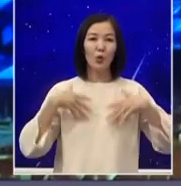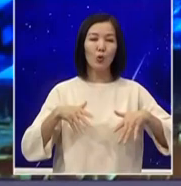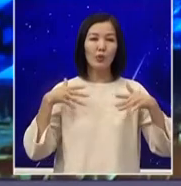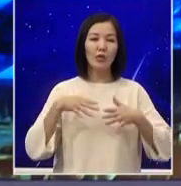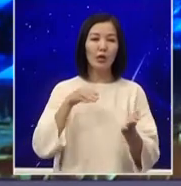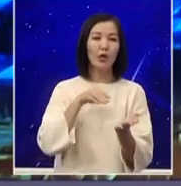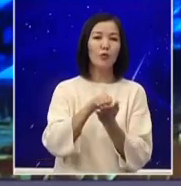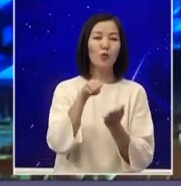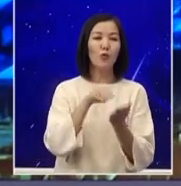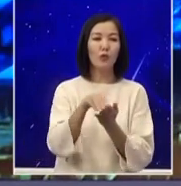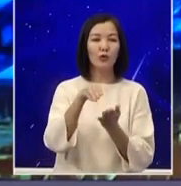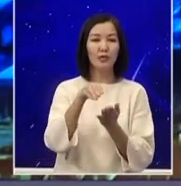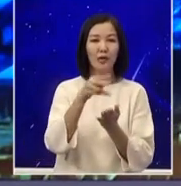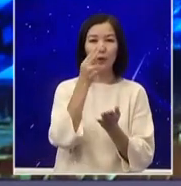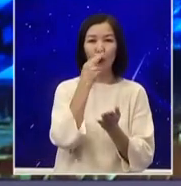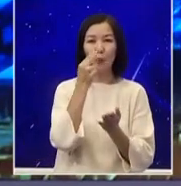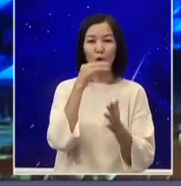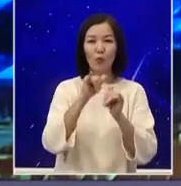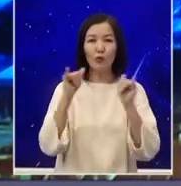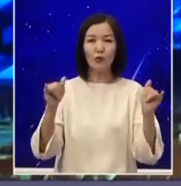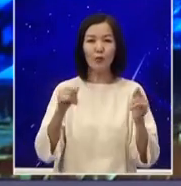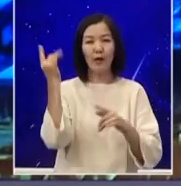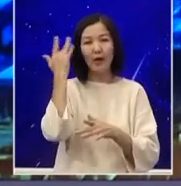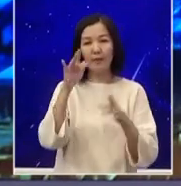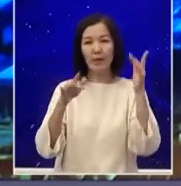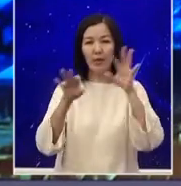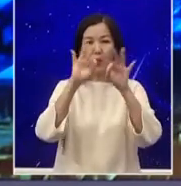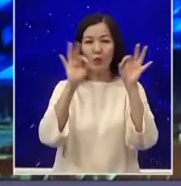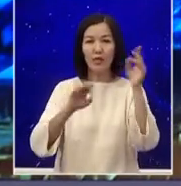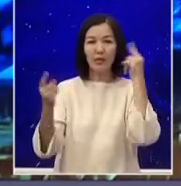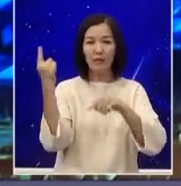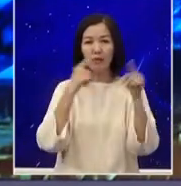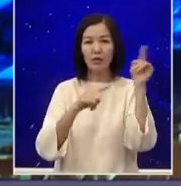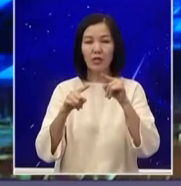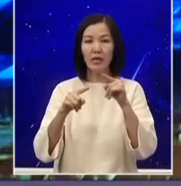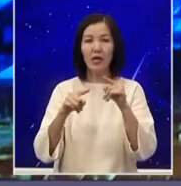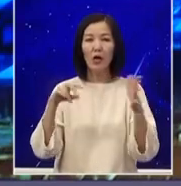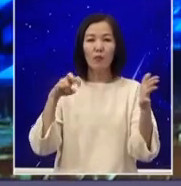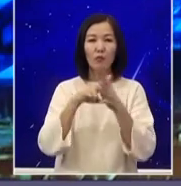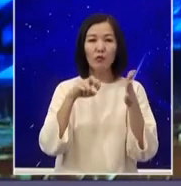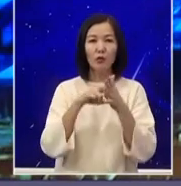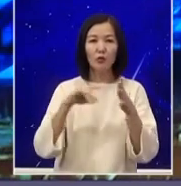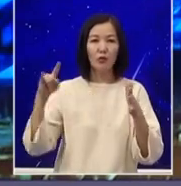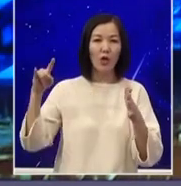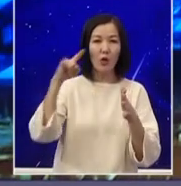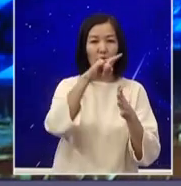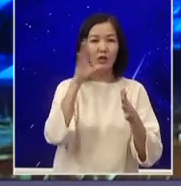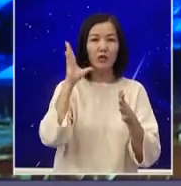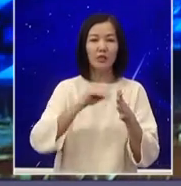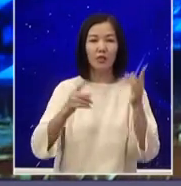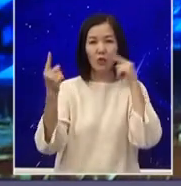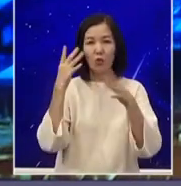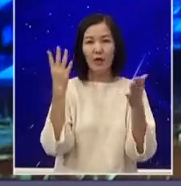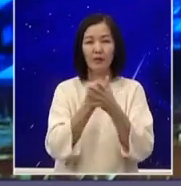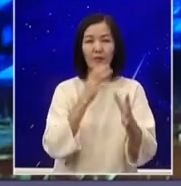Грузияда доңыз тұмау өршіп барады, ал Америка өнертапқыштары пошта жүгін әуе арқылы жеткізетін құрылғы ойлап шығарды. Осы және өзге де